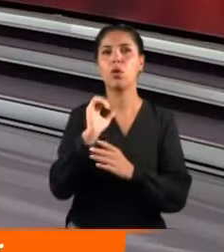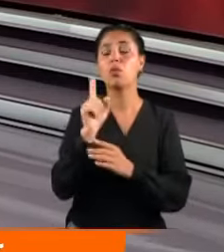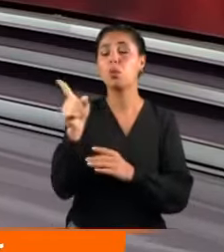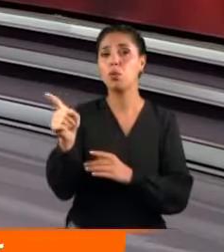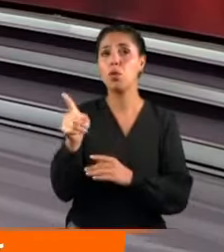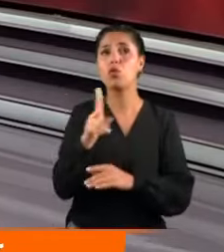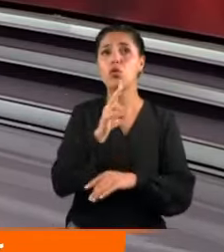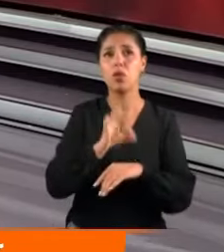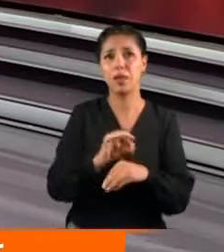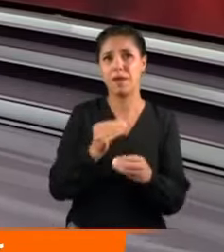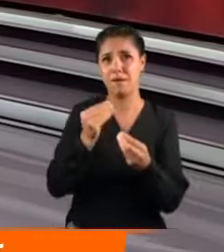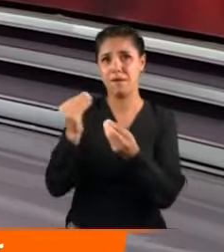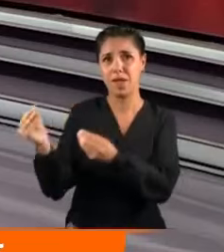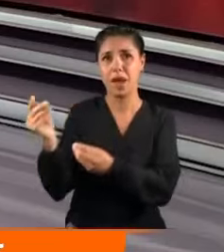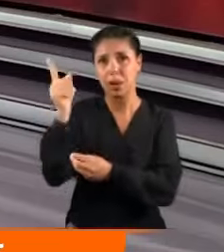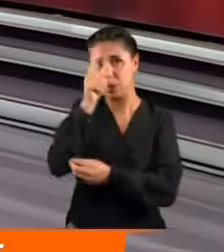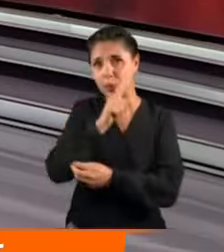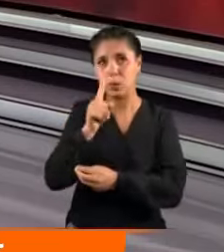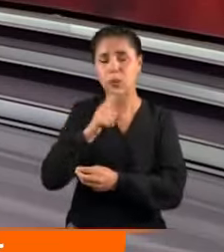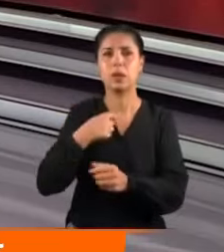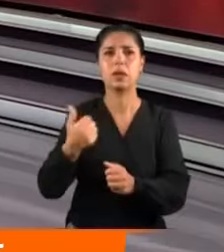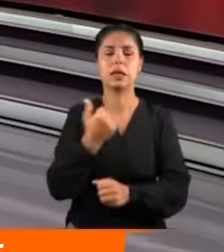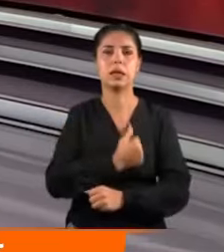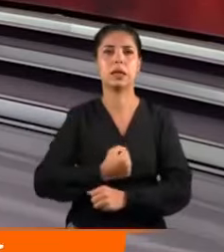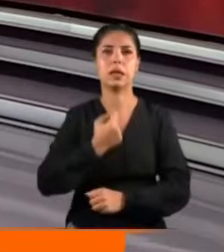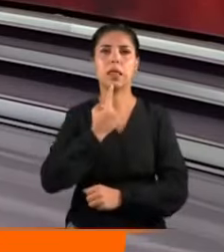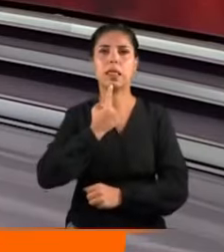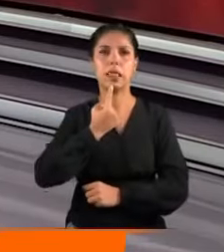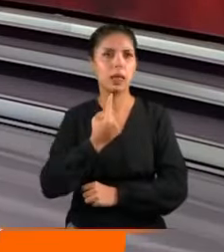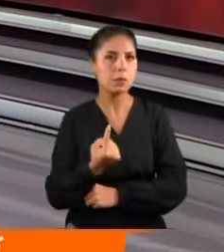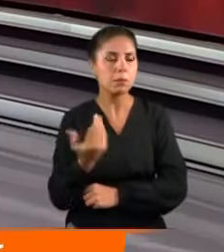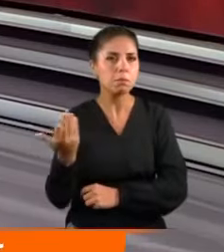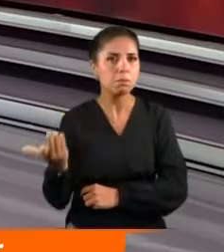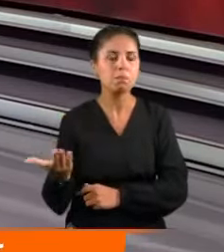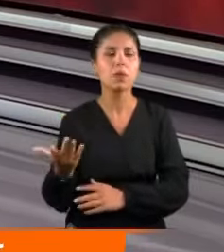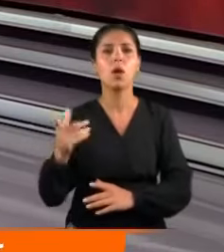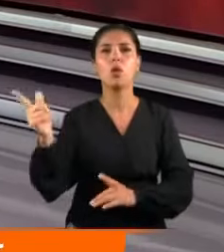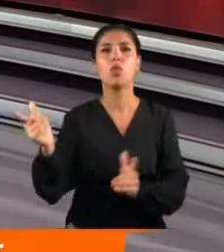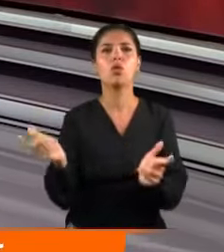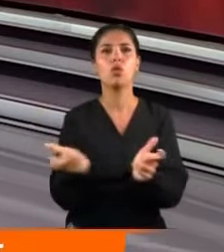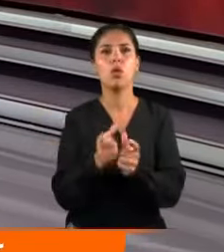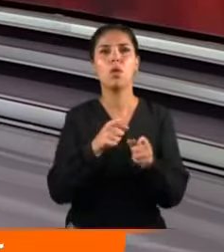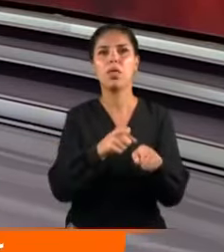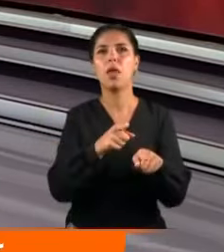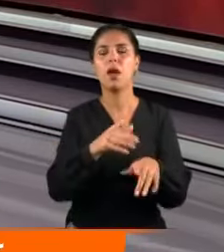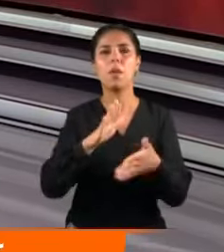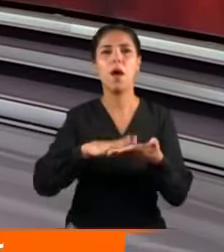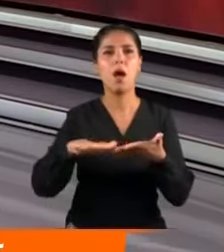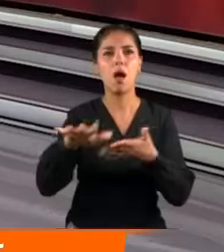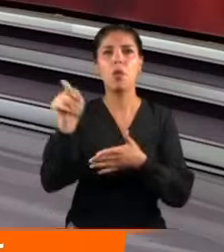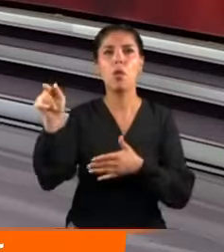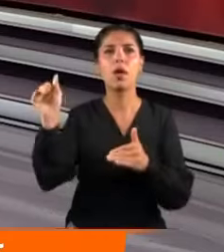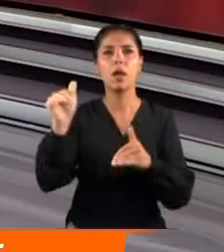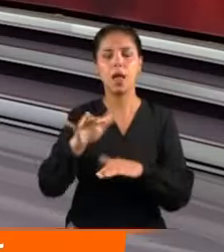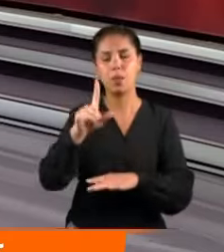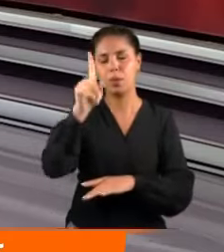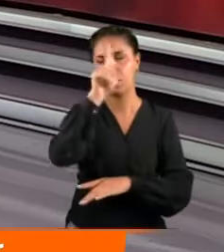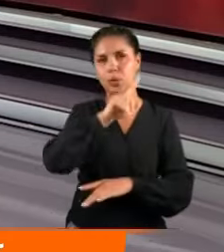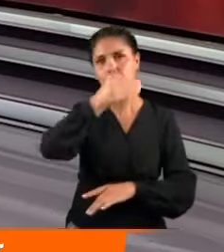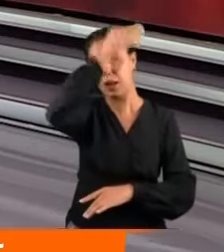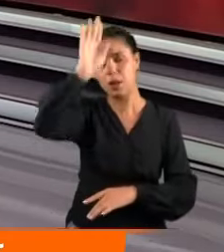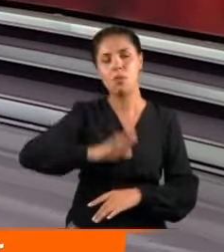iletilmesine tepki gösteren CHP'nin eski lideri kızgınım ifadelerini kullandı. Kongreyi takip eden arkadaşlarımız onun yokluğunu Ekrem